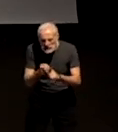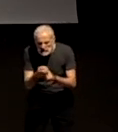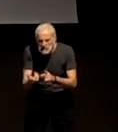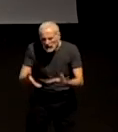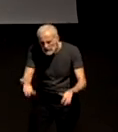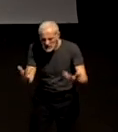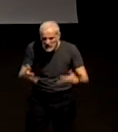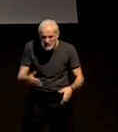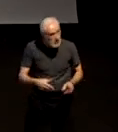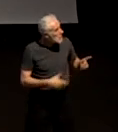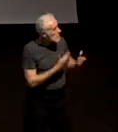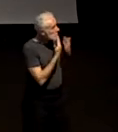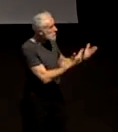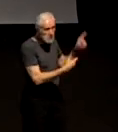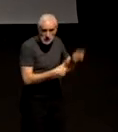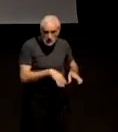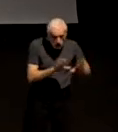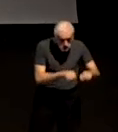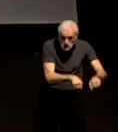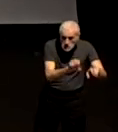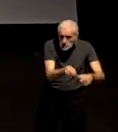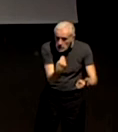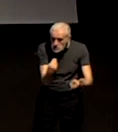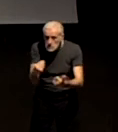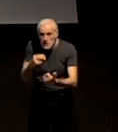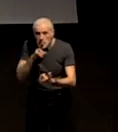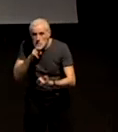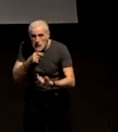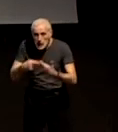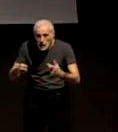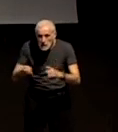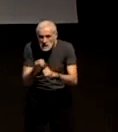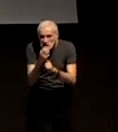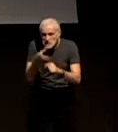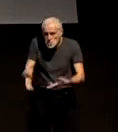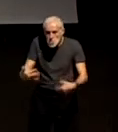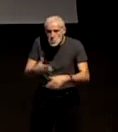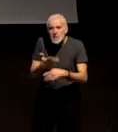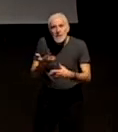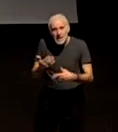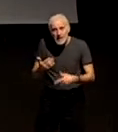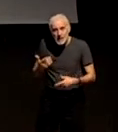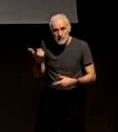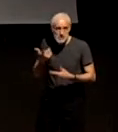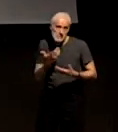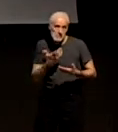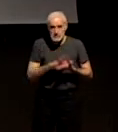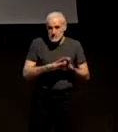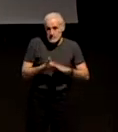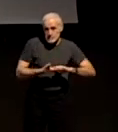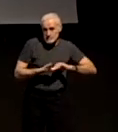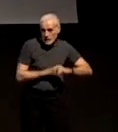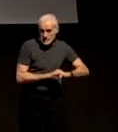insectes et des micromammifères pour éviter les pullulations de campagnols par exemple là il faut savoir que